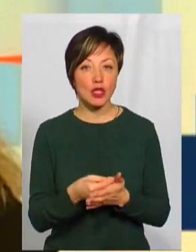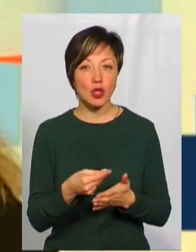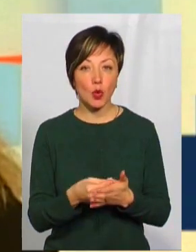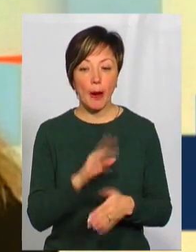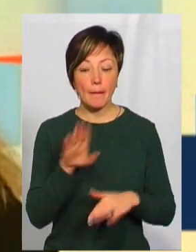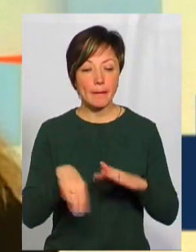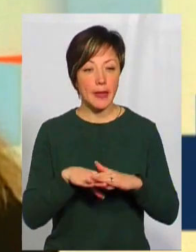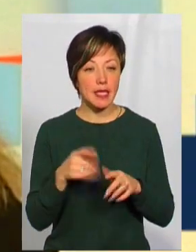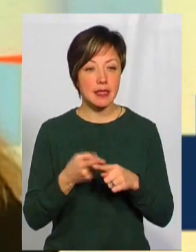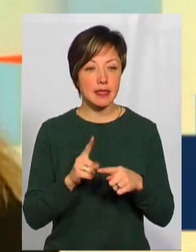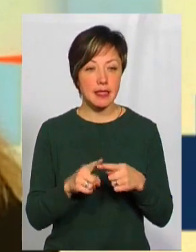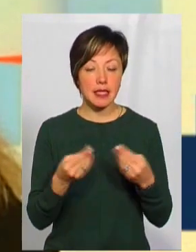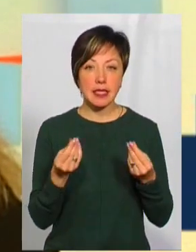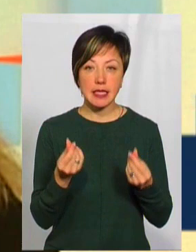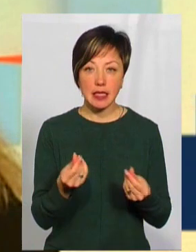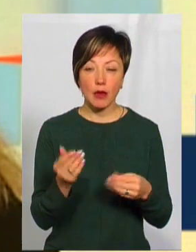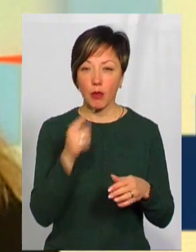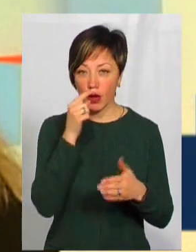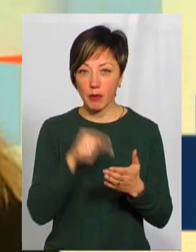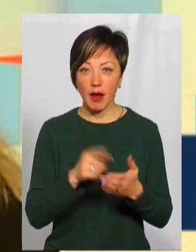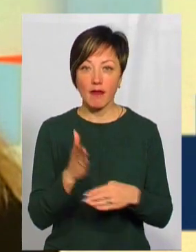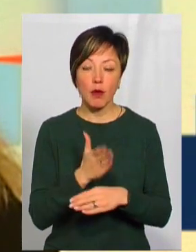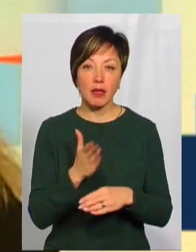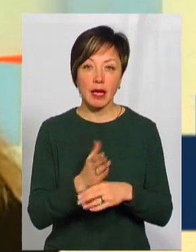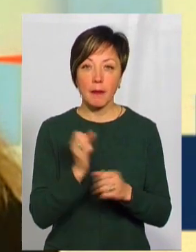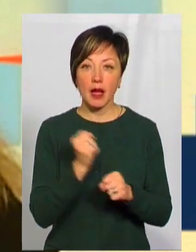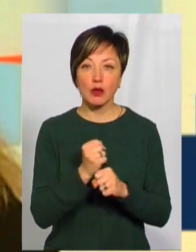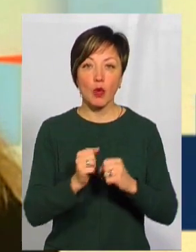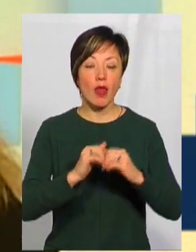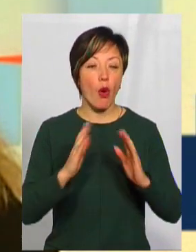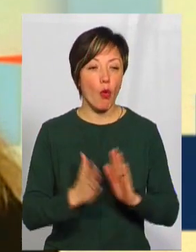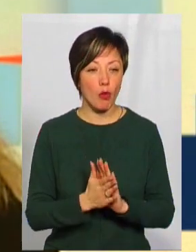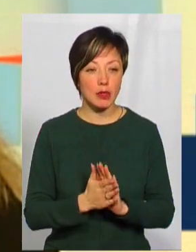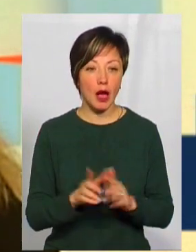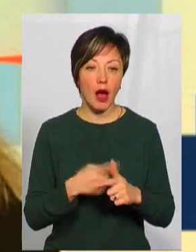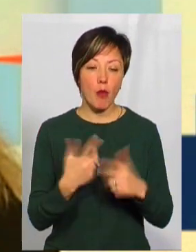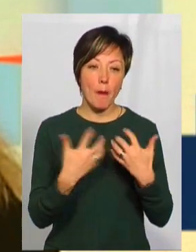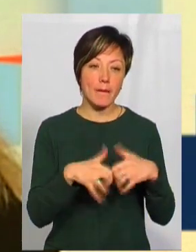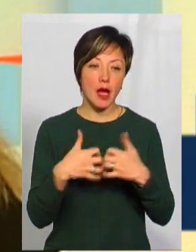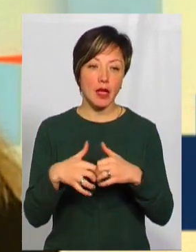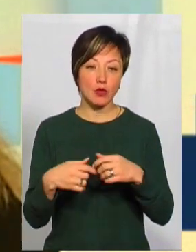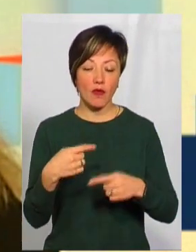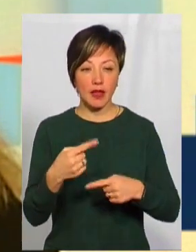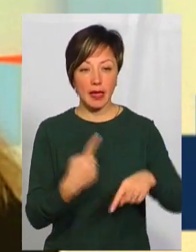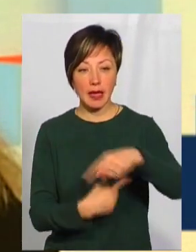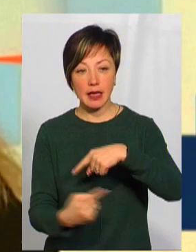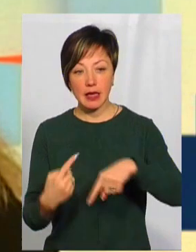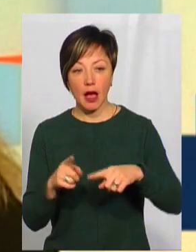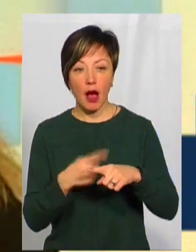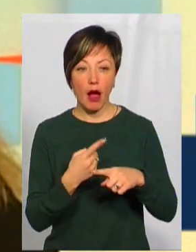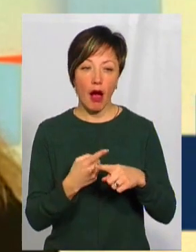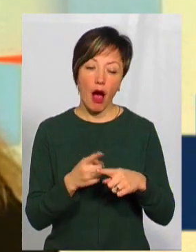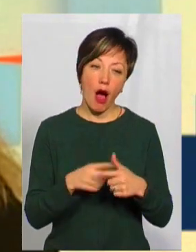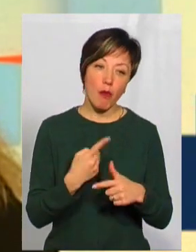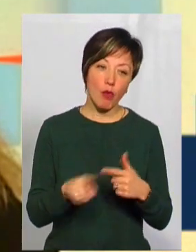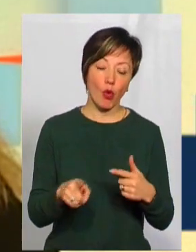І під ці ціни потрапляють виробники, які працюють на опт. Це або механізовані лінії, або лінії, де працюють